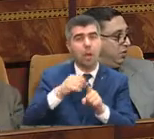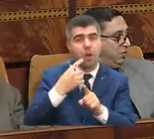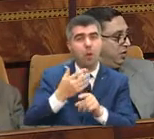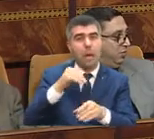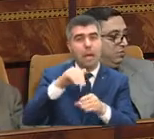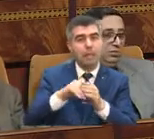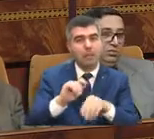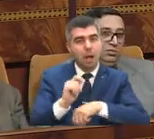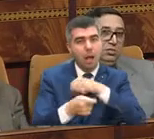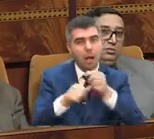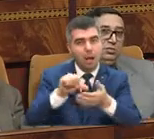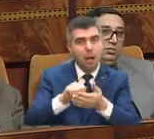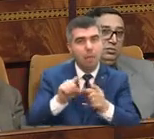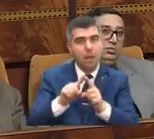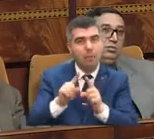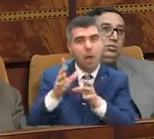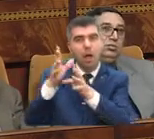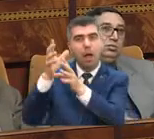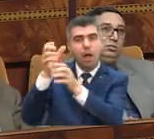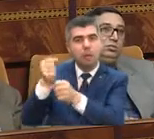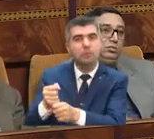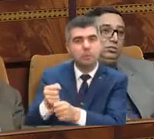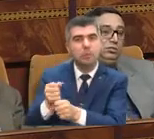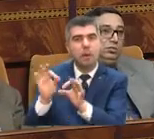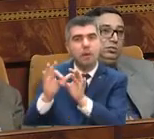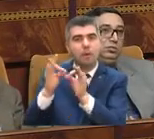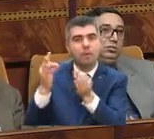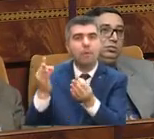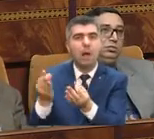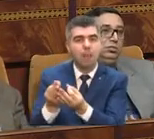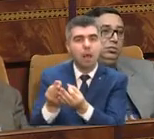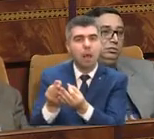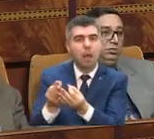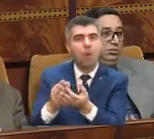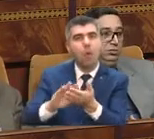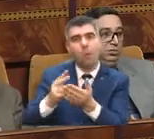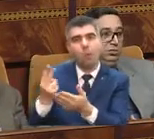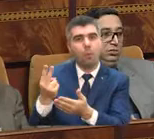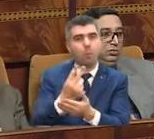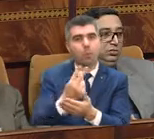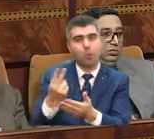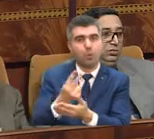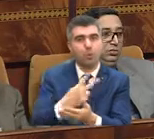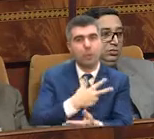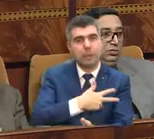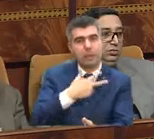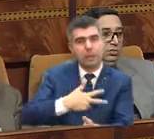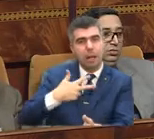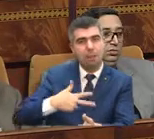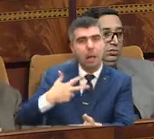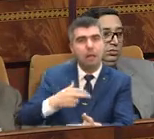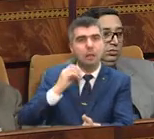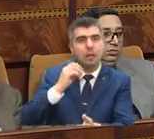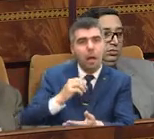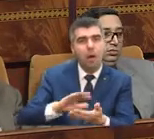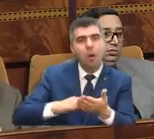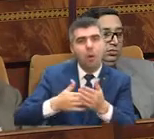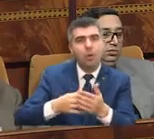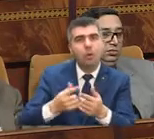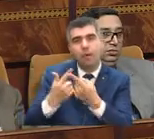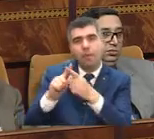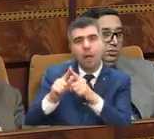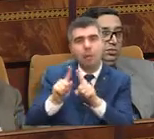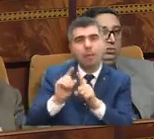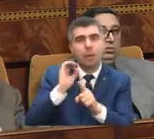الحارة إلى العائلة الصغيرة والكبيرة، للعائلة الدنماركية والبلد الدنماركي، وكذلك العائلة